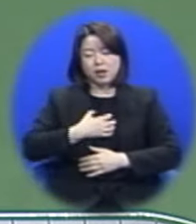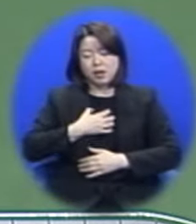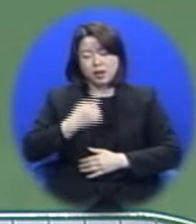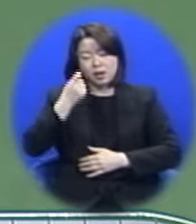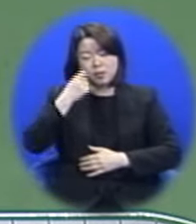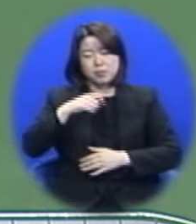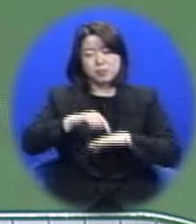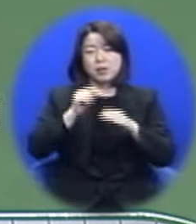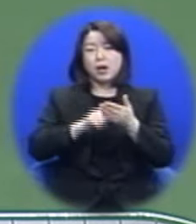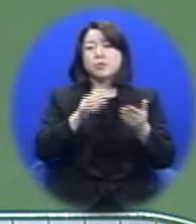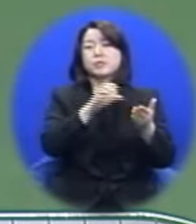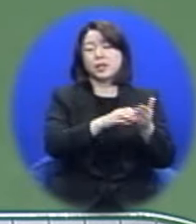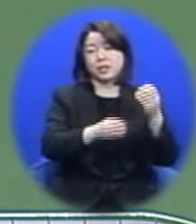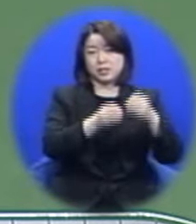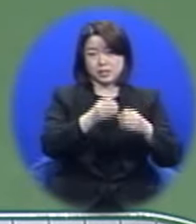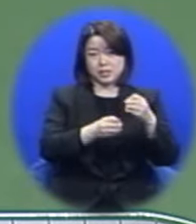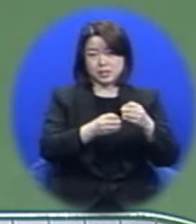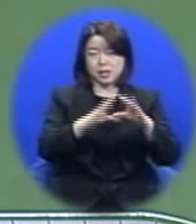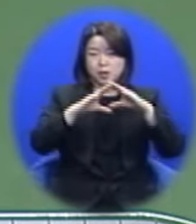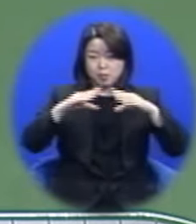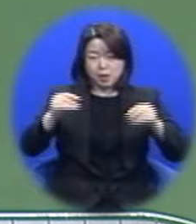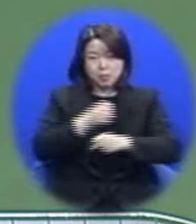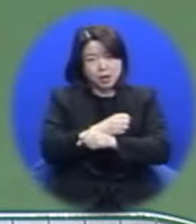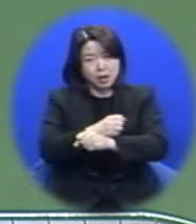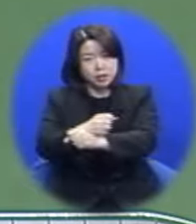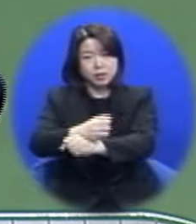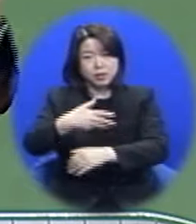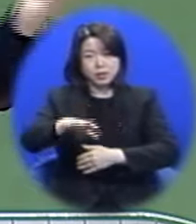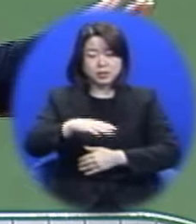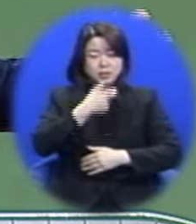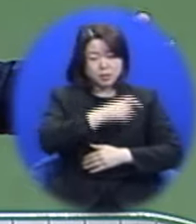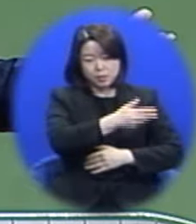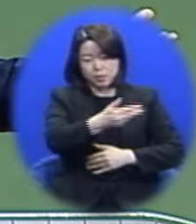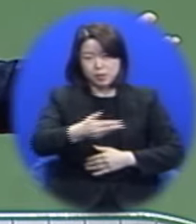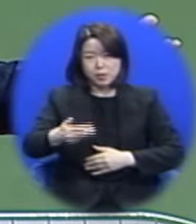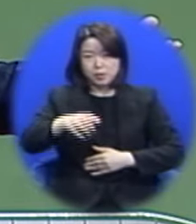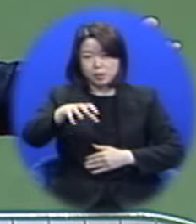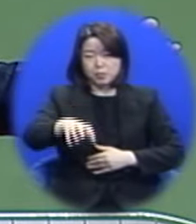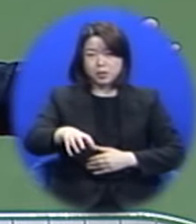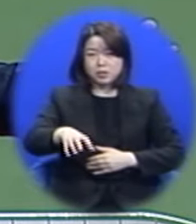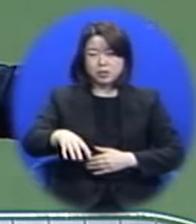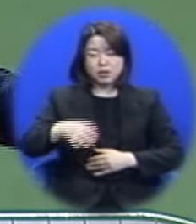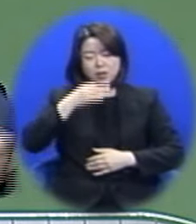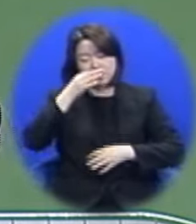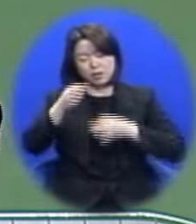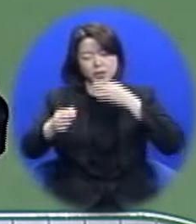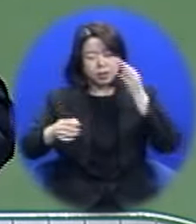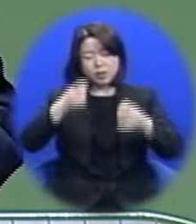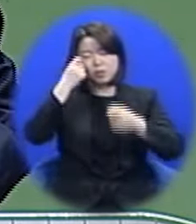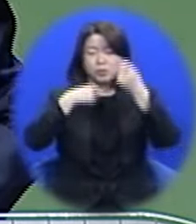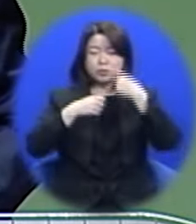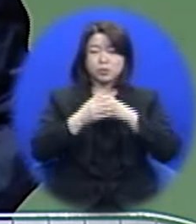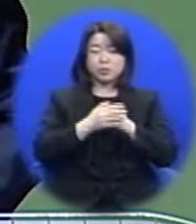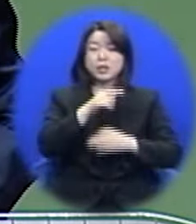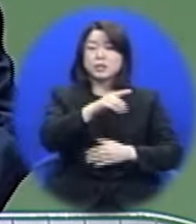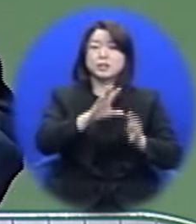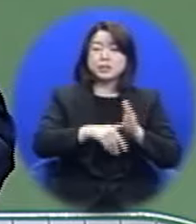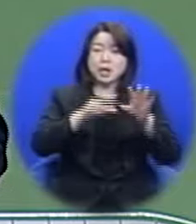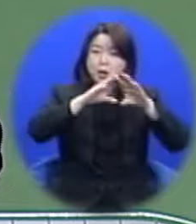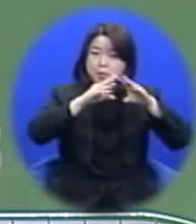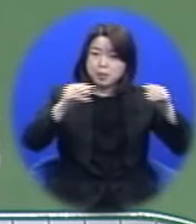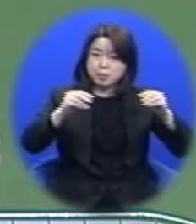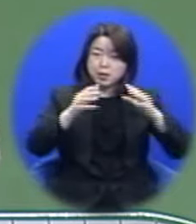그들이 바벨론으로 끌려가서 바벨론 강변에서 통곡을 하고 울었어요. 그때 바벨론 사람들이